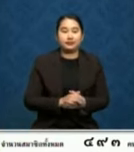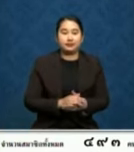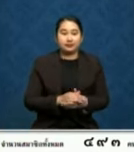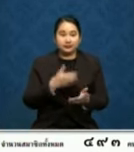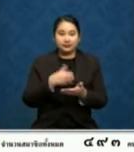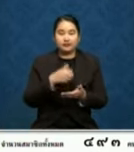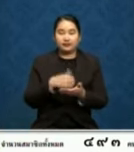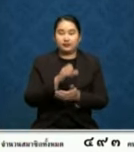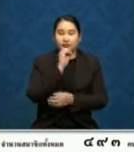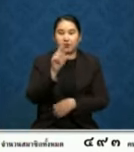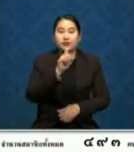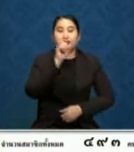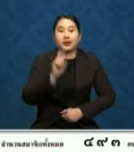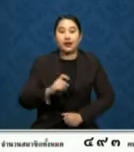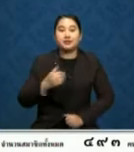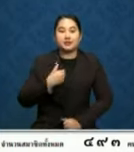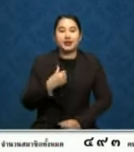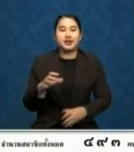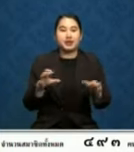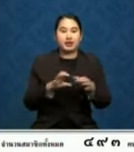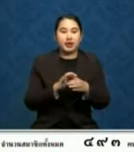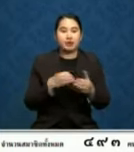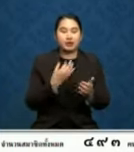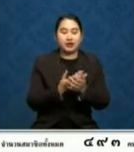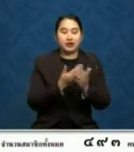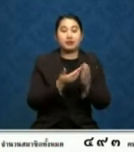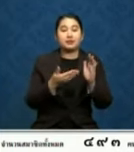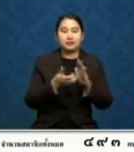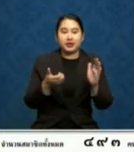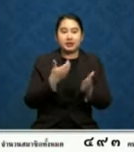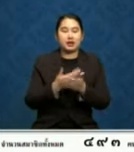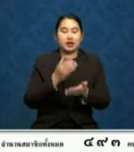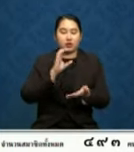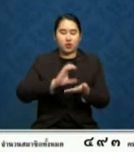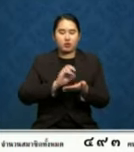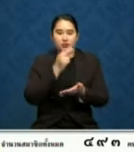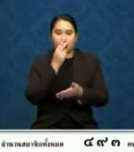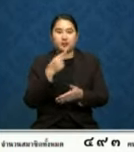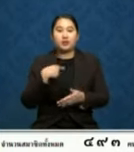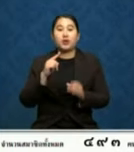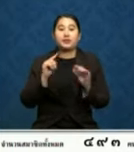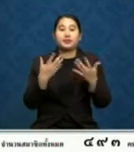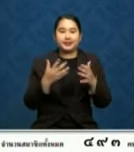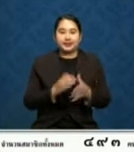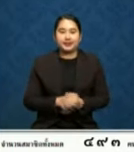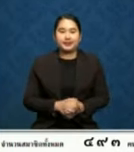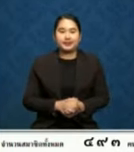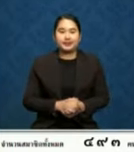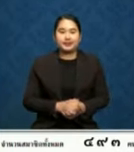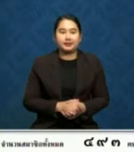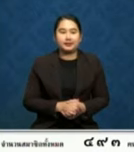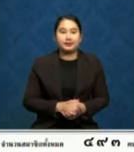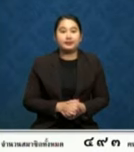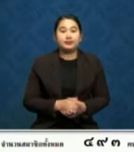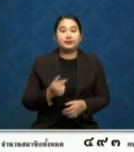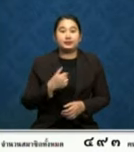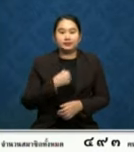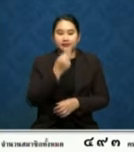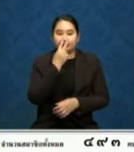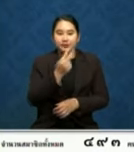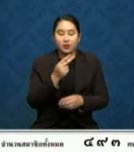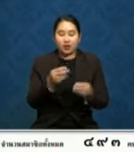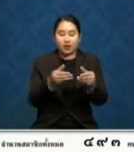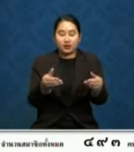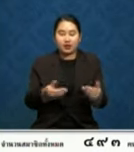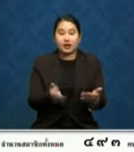การตั้งข้อสังเกตนะคะในเรื่องของการเบิกจ่ายงบประมาณที่ไม่มีประสิทธิภาพค่ะก็หลังจากที่ดิฉันได้เปิดอ่านราย